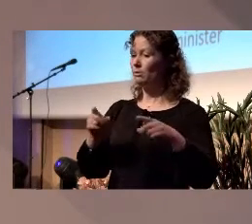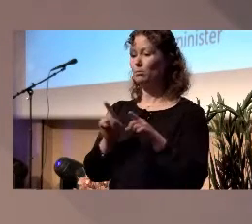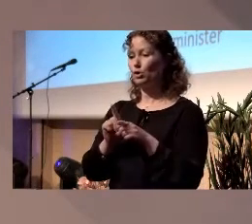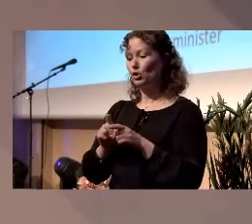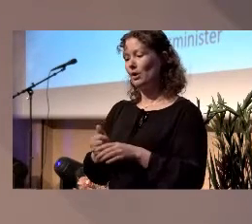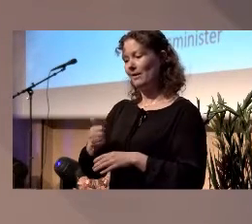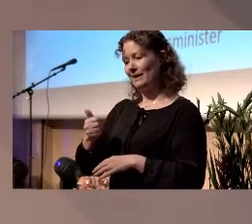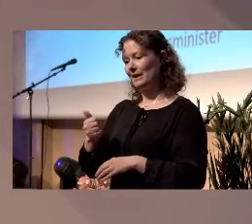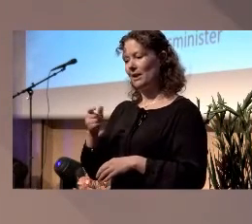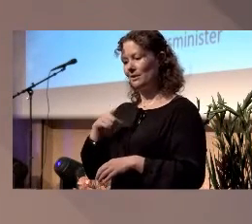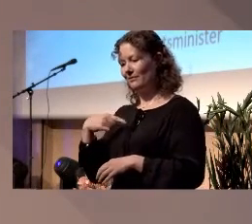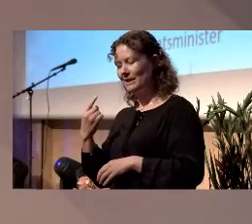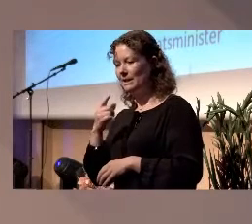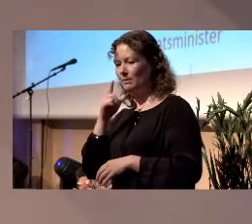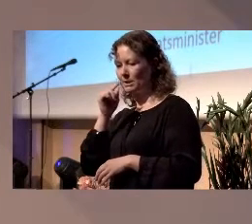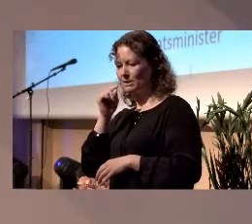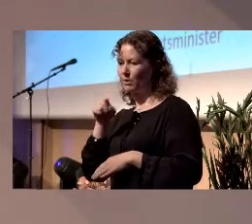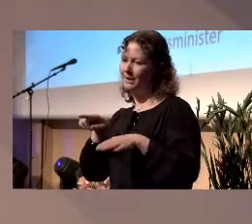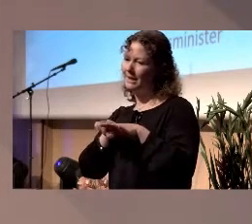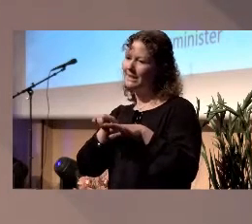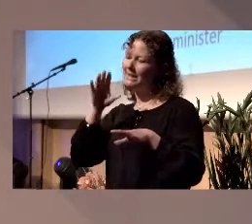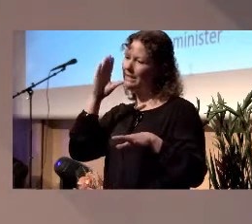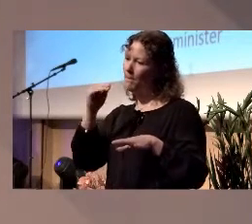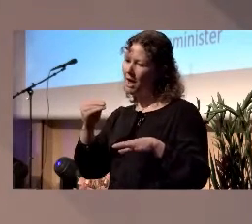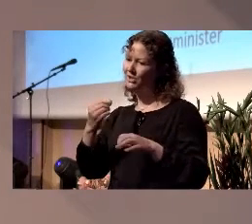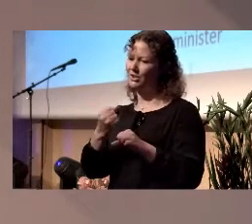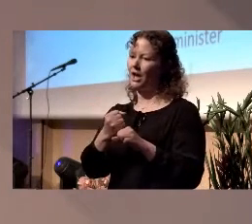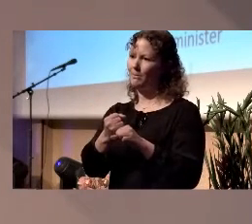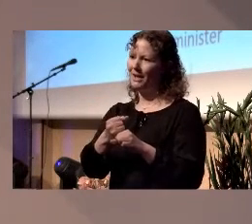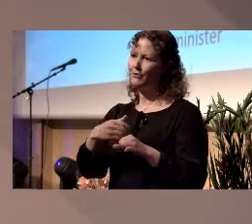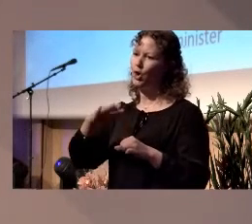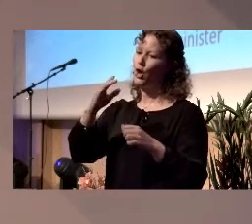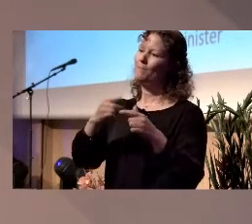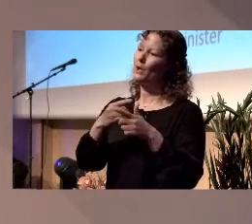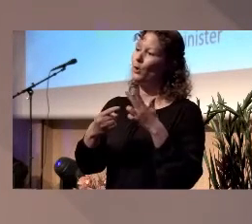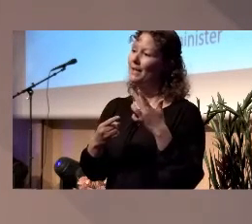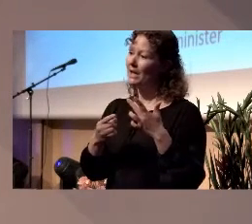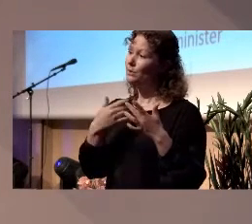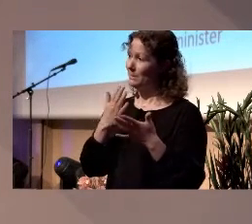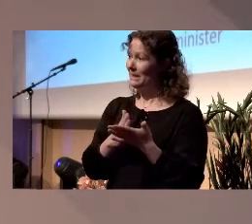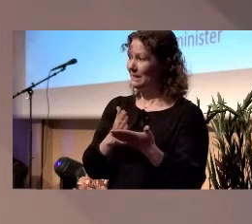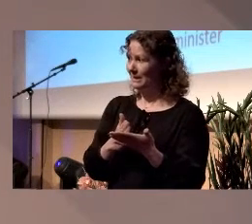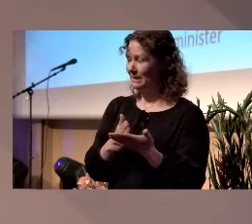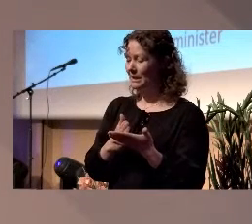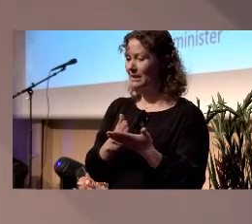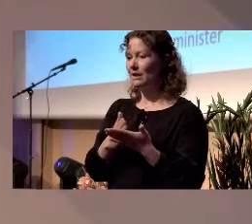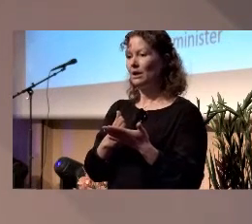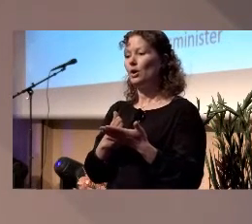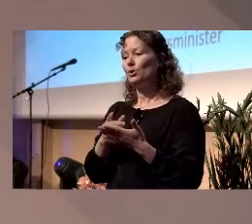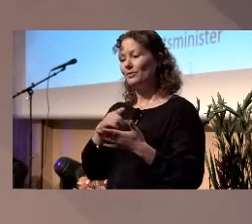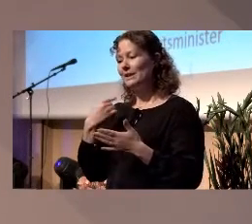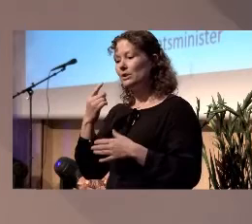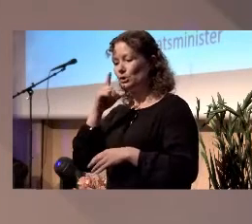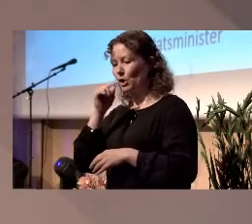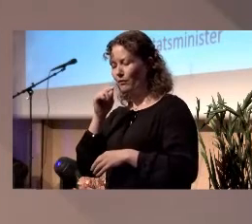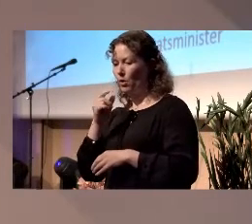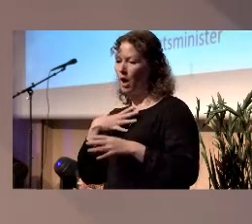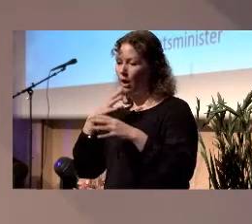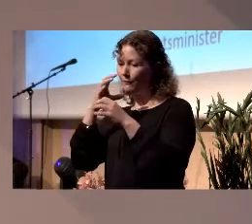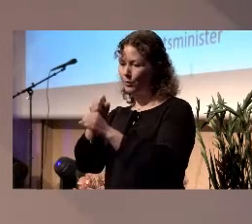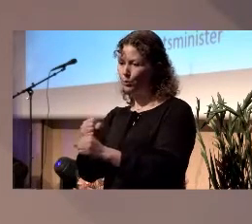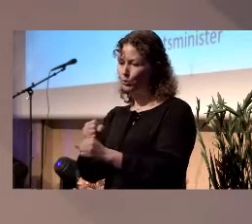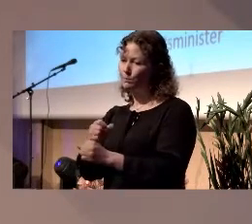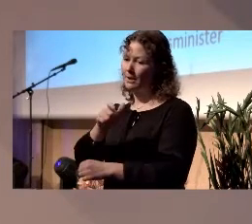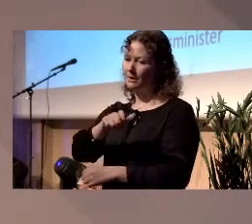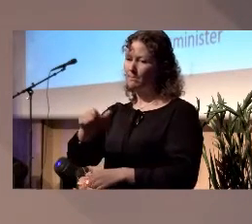at vi sørger for at likemannsarbeidet får høy prioritet, og at det blir viktig. At vi sørger for å ha fokus på at mennesker